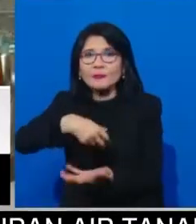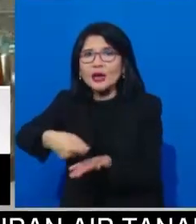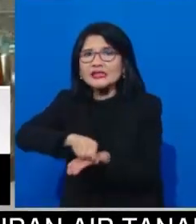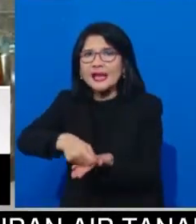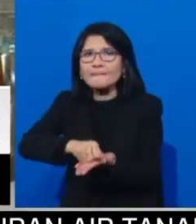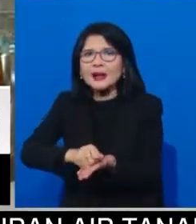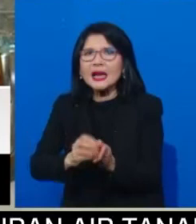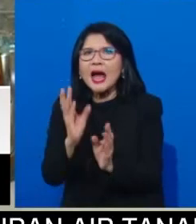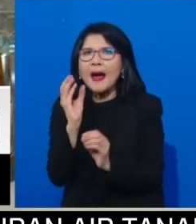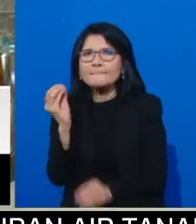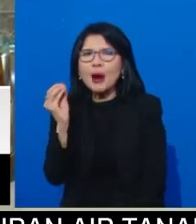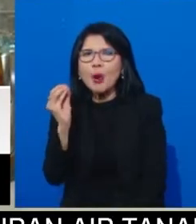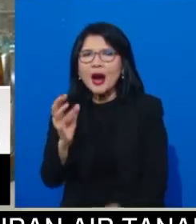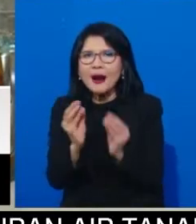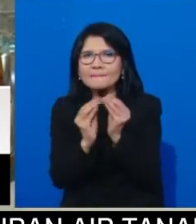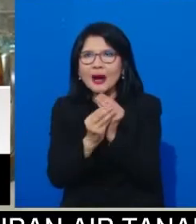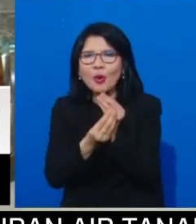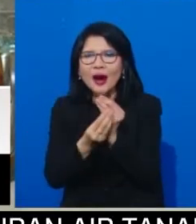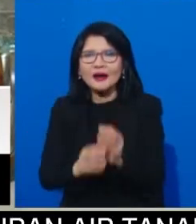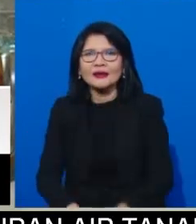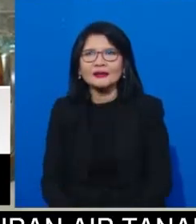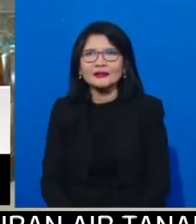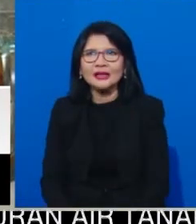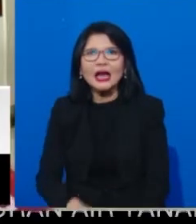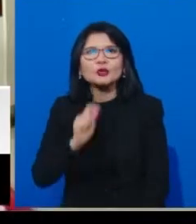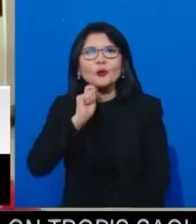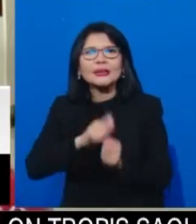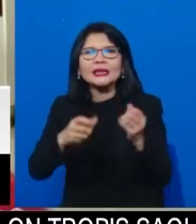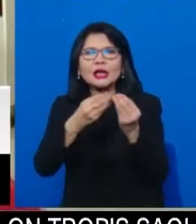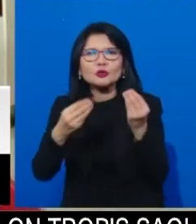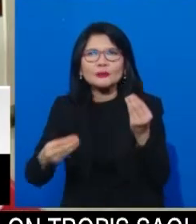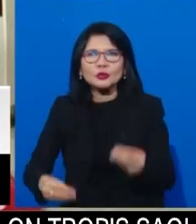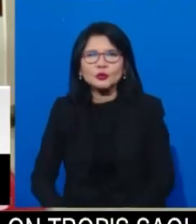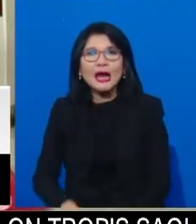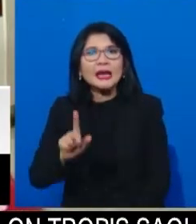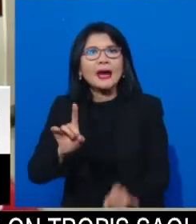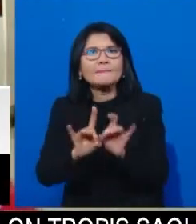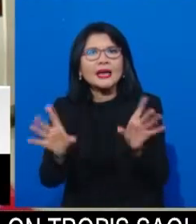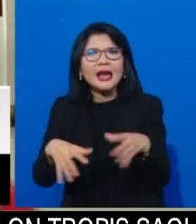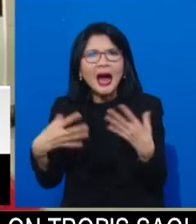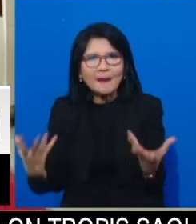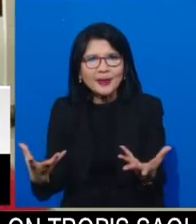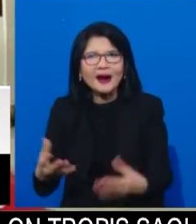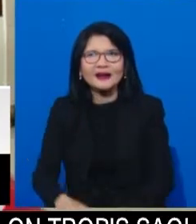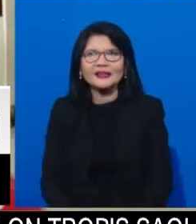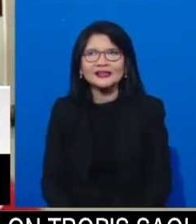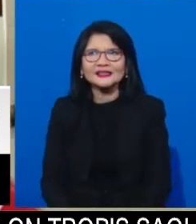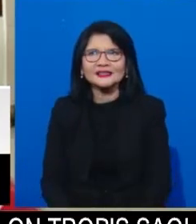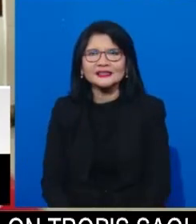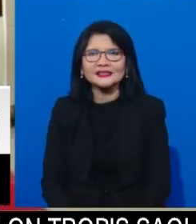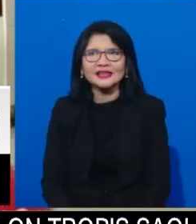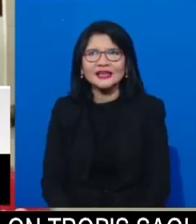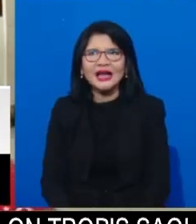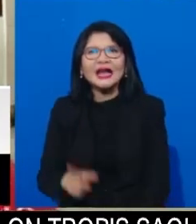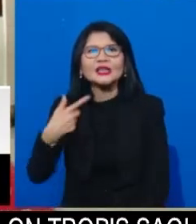bawang yang merupakan racikan dari pemilik kedai secara turun-temurun. Jadi membedakan yang bakso kita sama bakso lain itu ya bakso